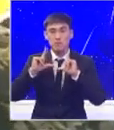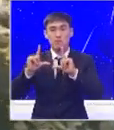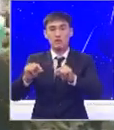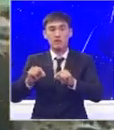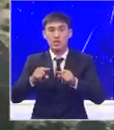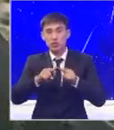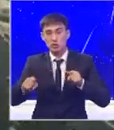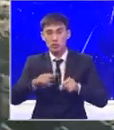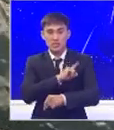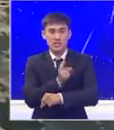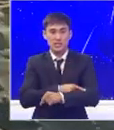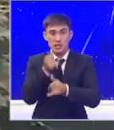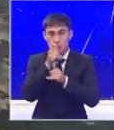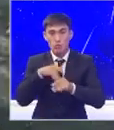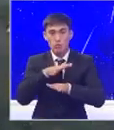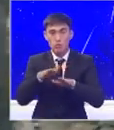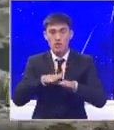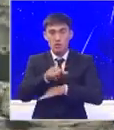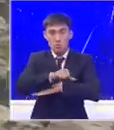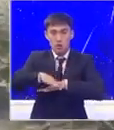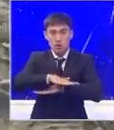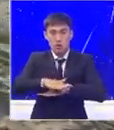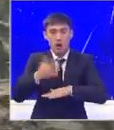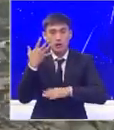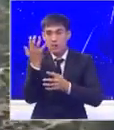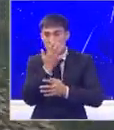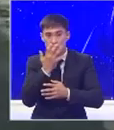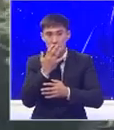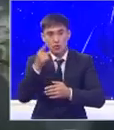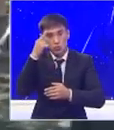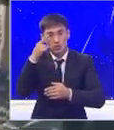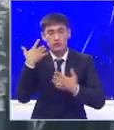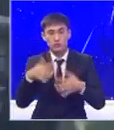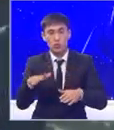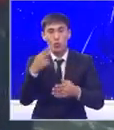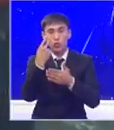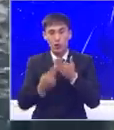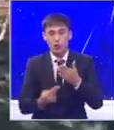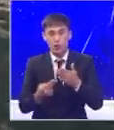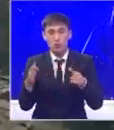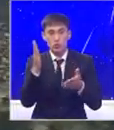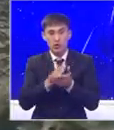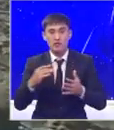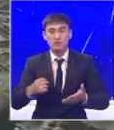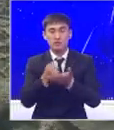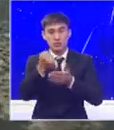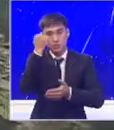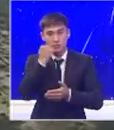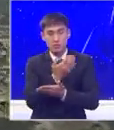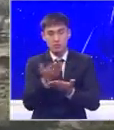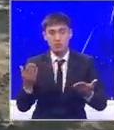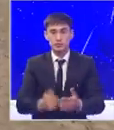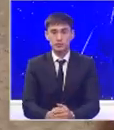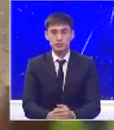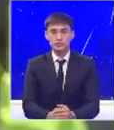течение было сильное я не мог плыть к берегу Когда уже берега не было видно Я думал все утонул и тут появились вы Спасибо вам